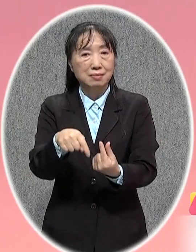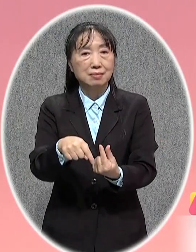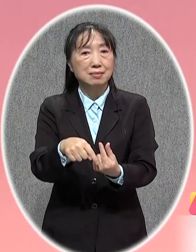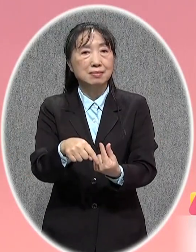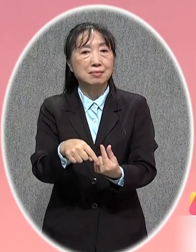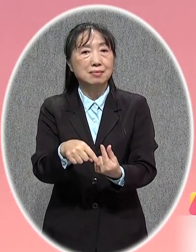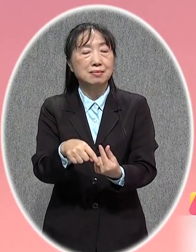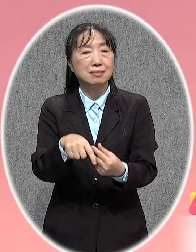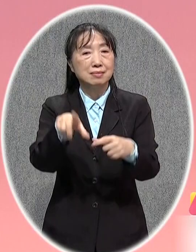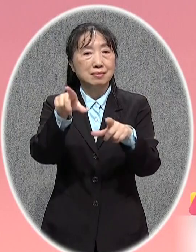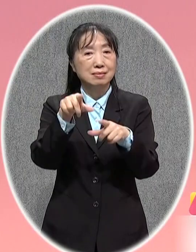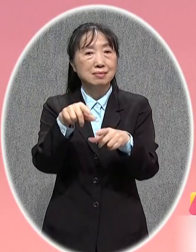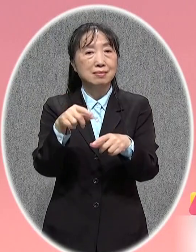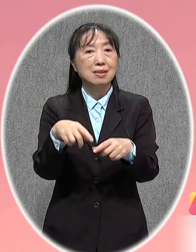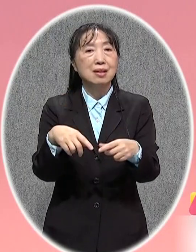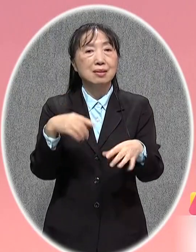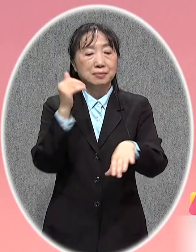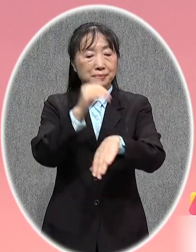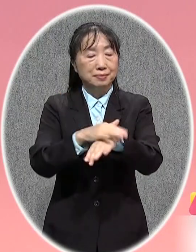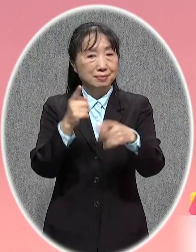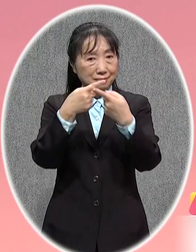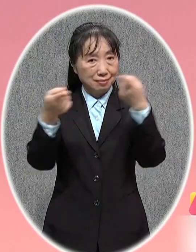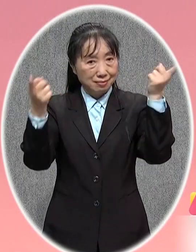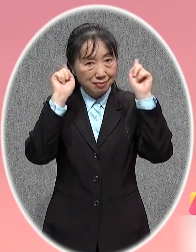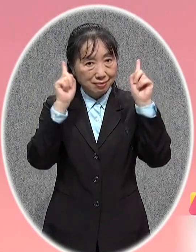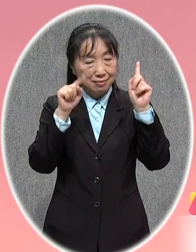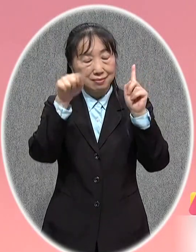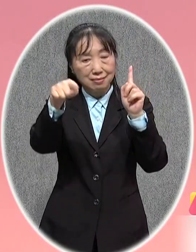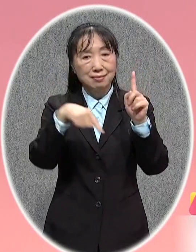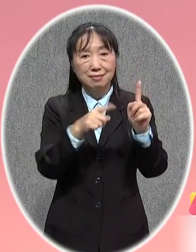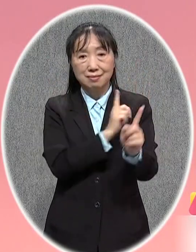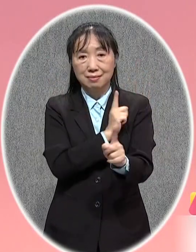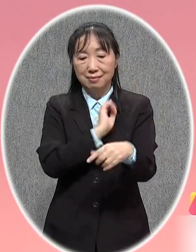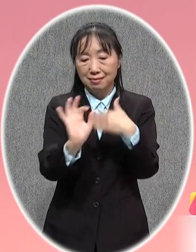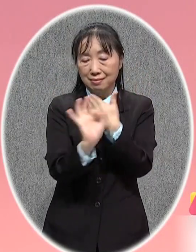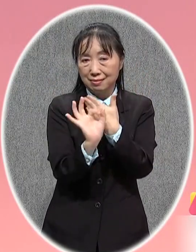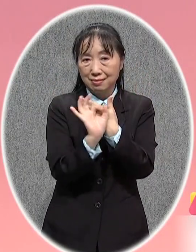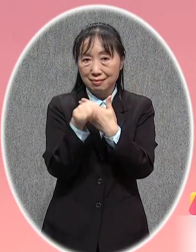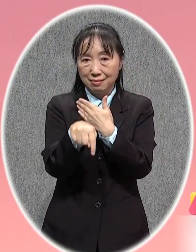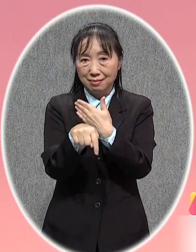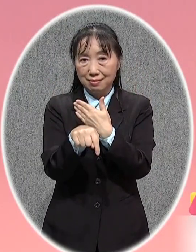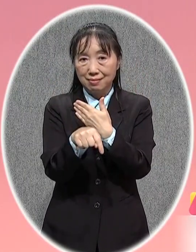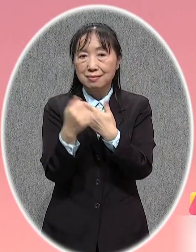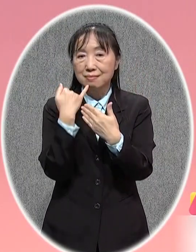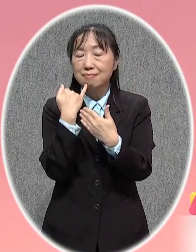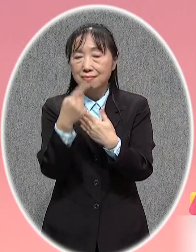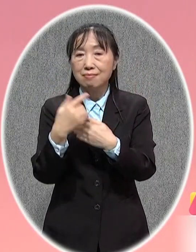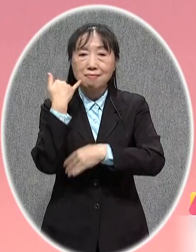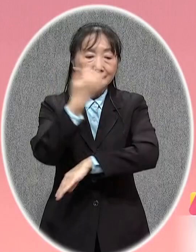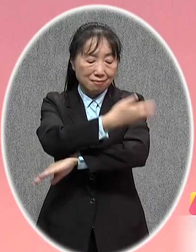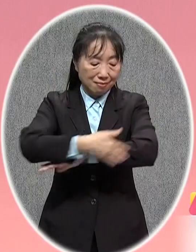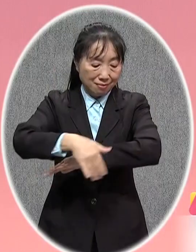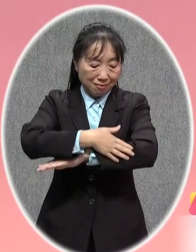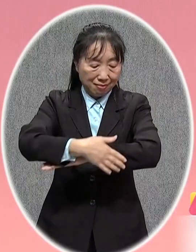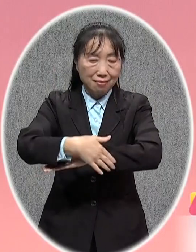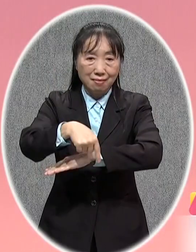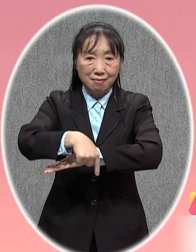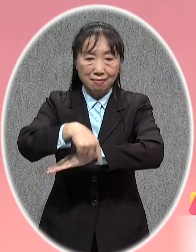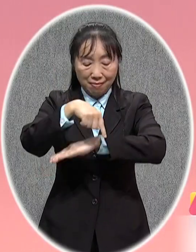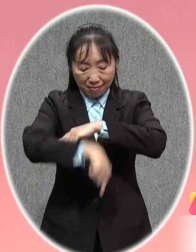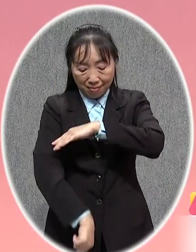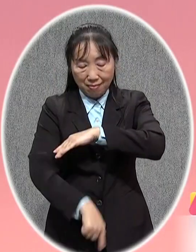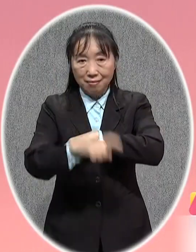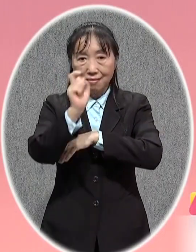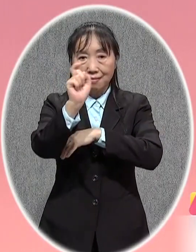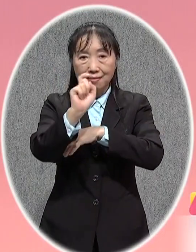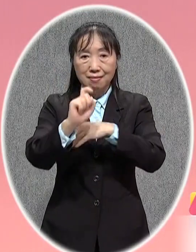成功大学的水工模拟试验呢，它反而可以让 岸边到水深十米以内的这个范围呢，